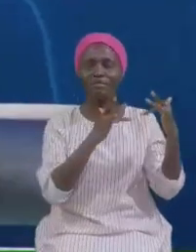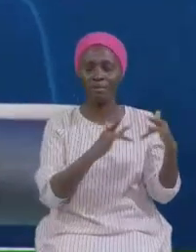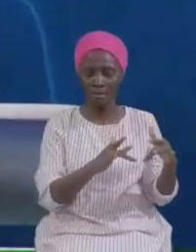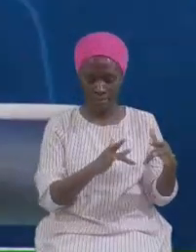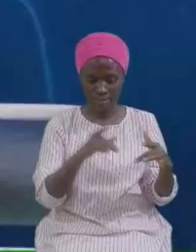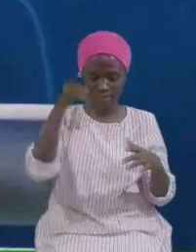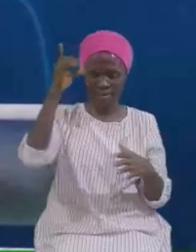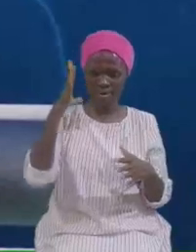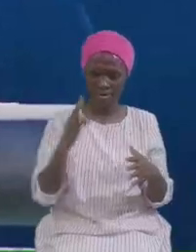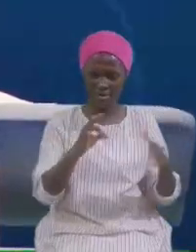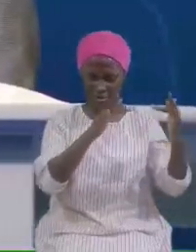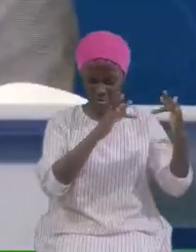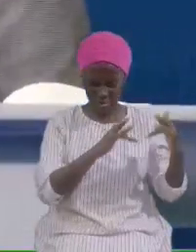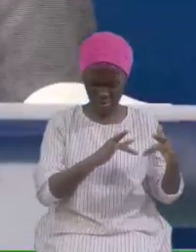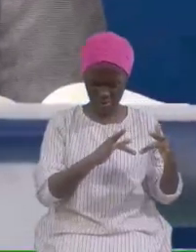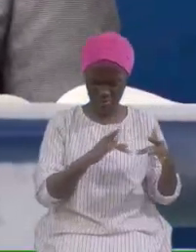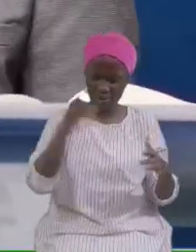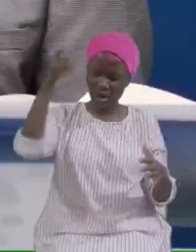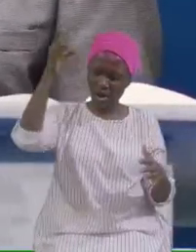miséricorde, le Dieu de compassion.